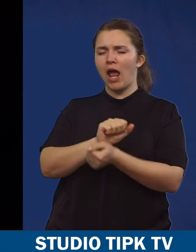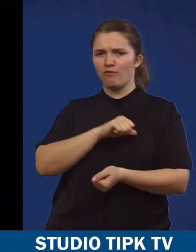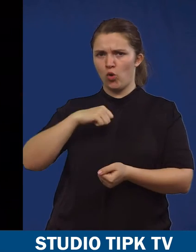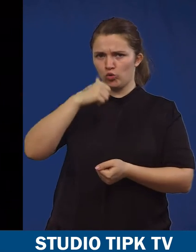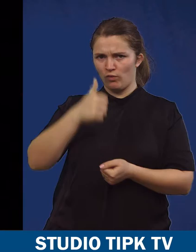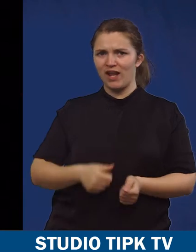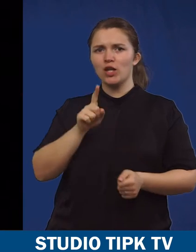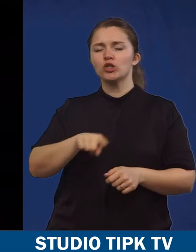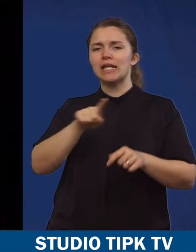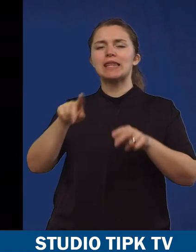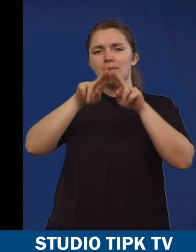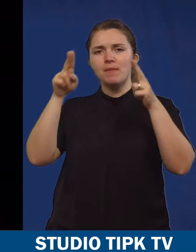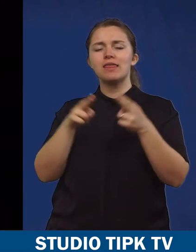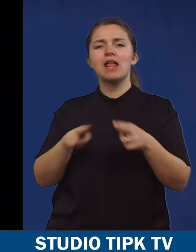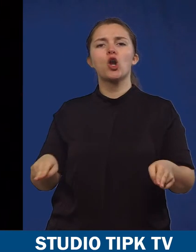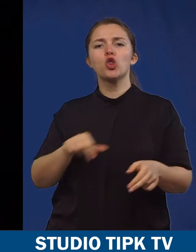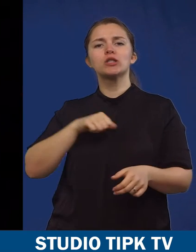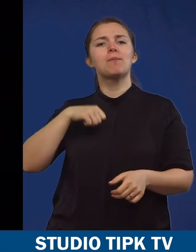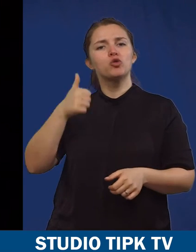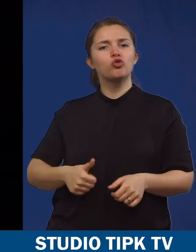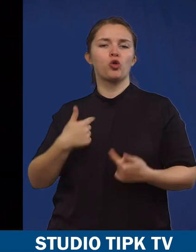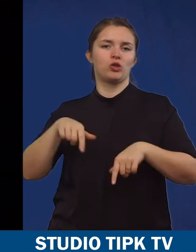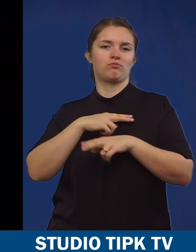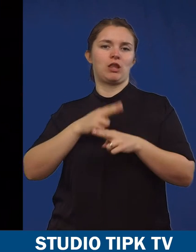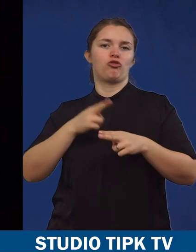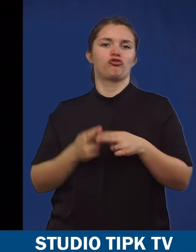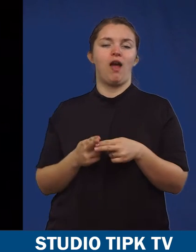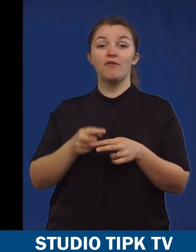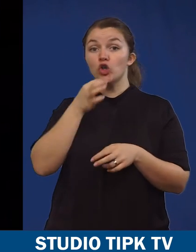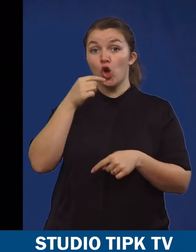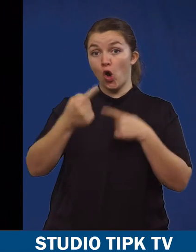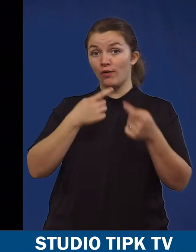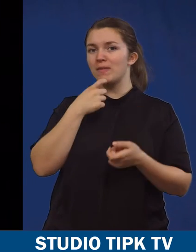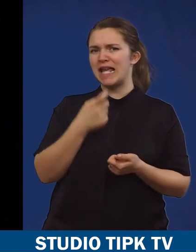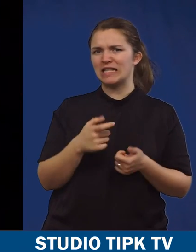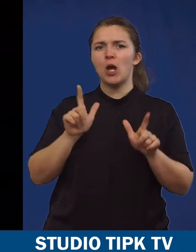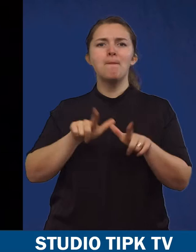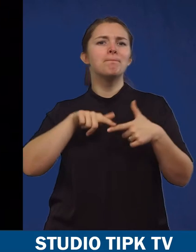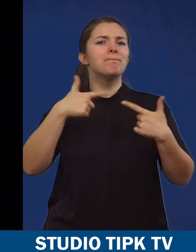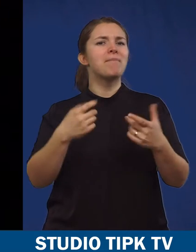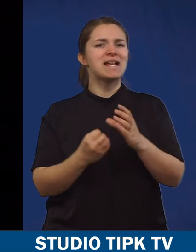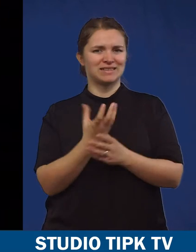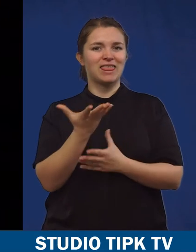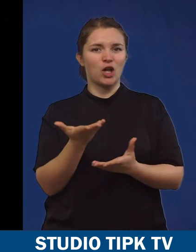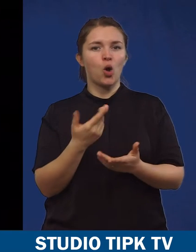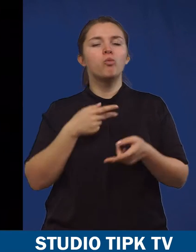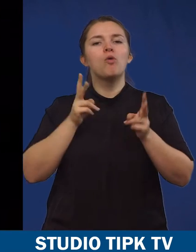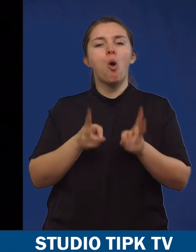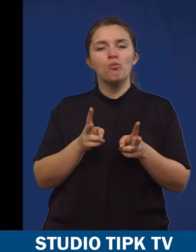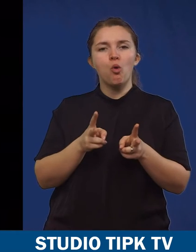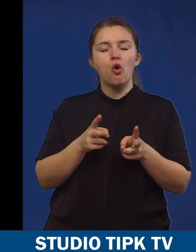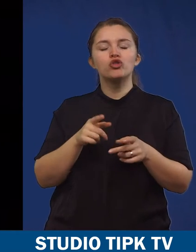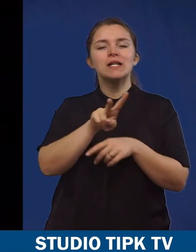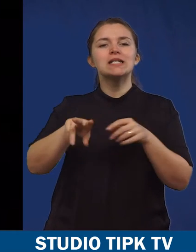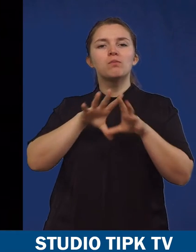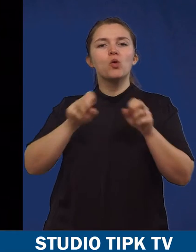in mednarodno samostojnost naše države. Če spregovorimo v jeziku pesnikov, je omogočil